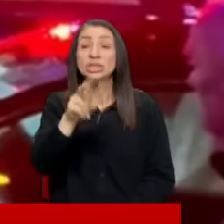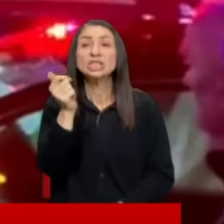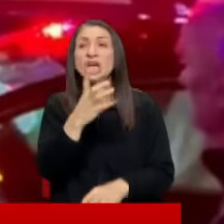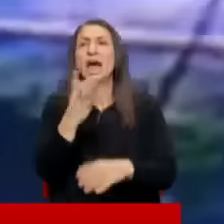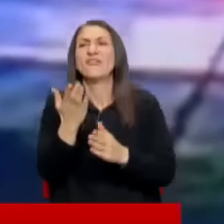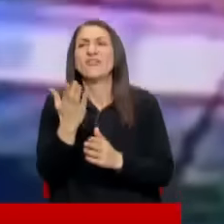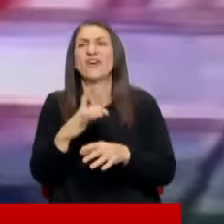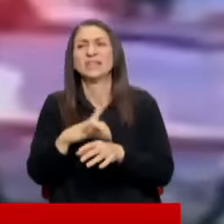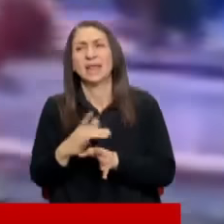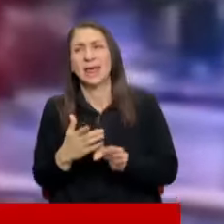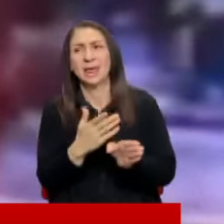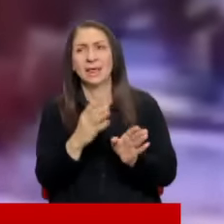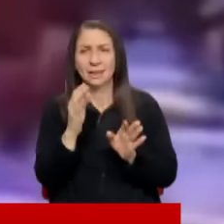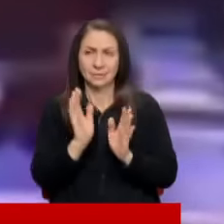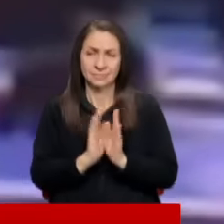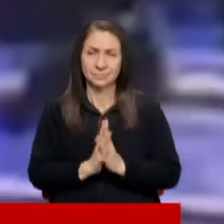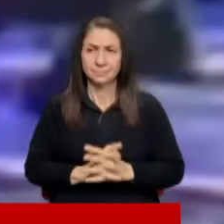hafif yaralandı.